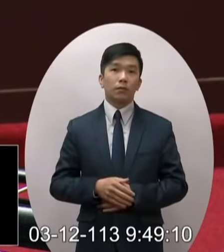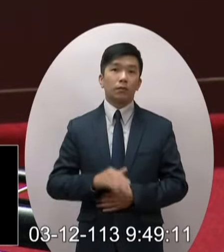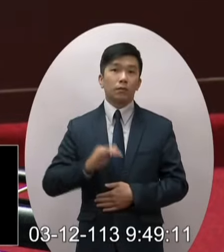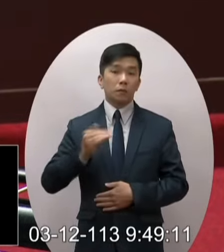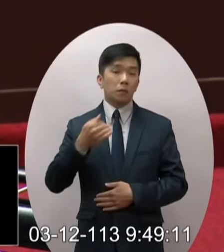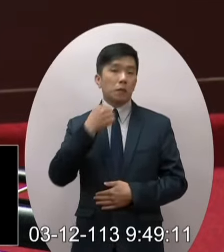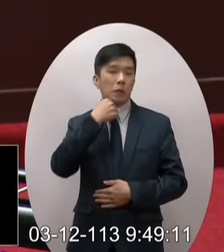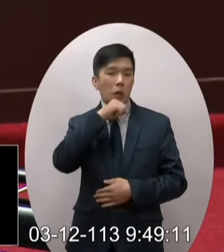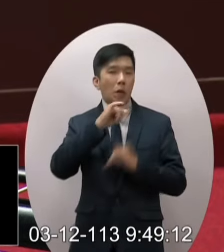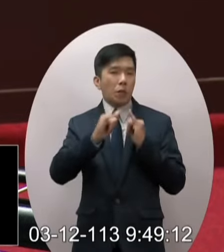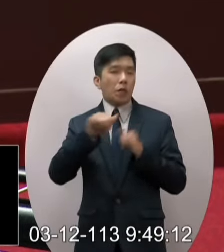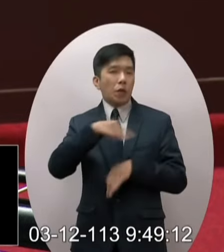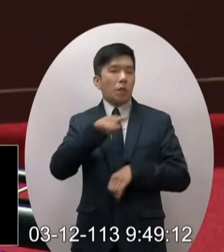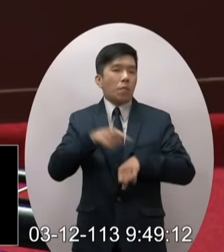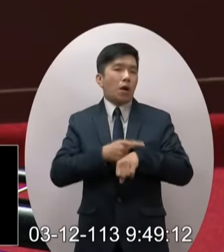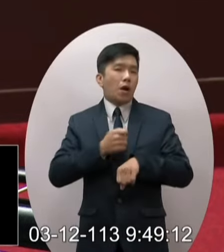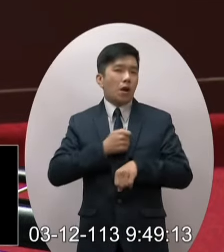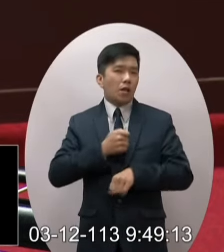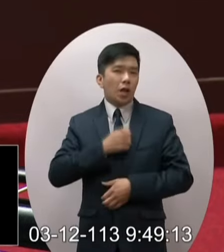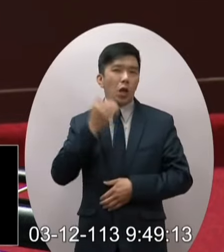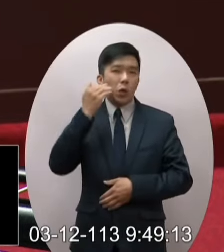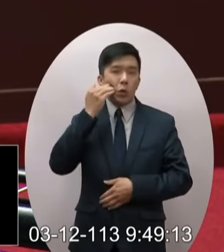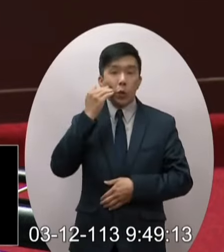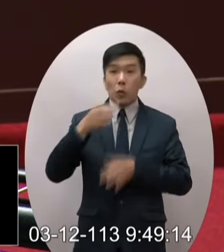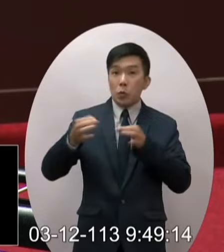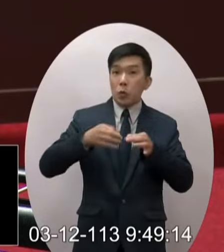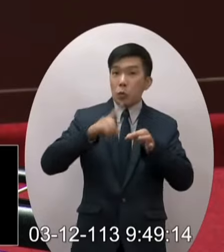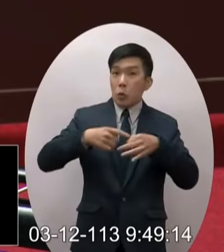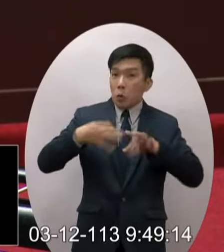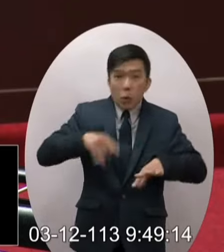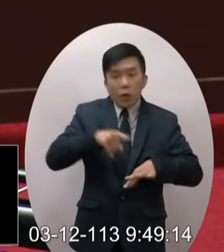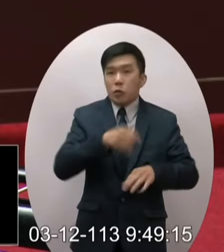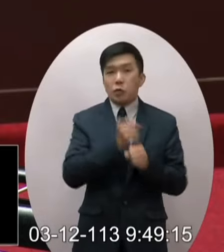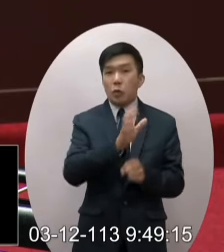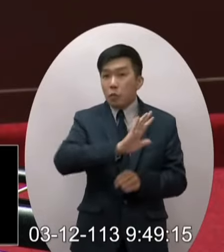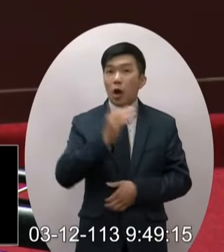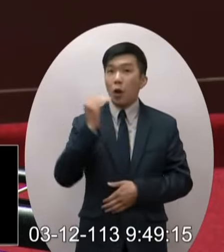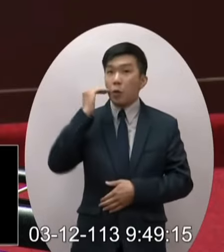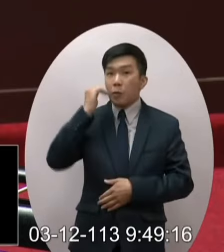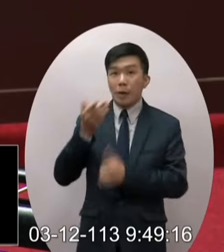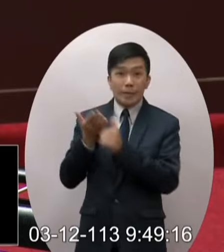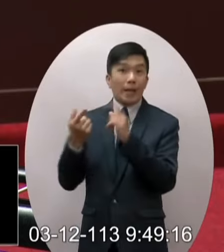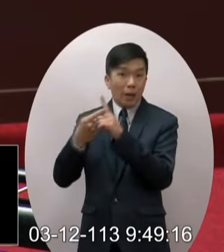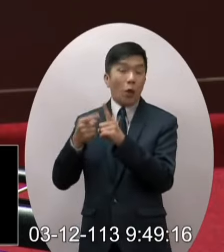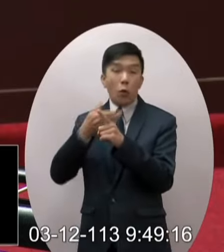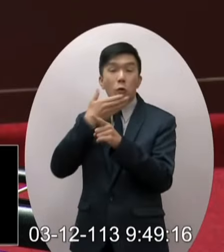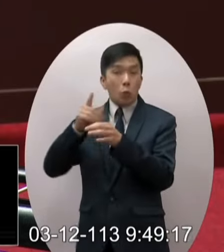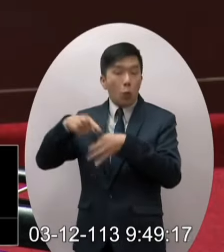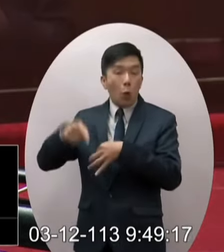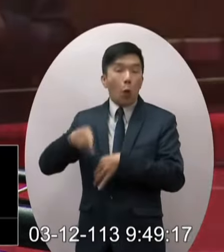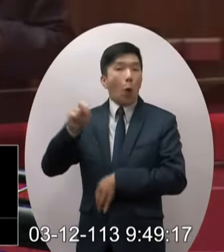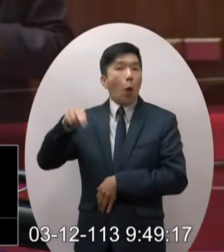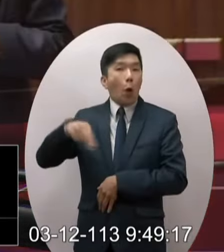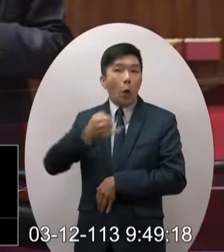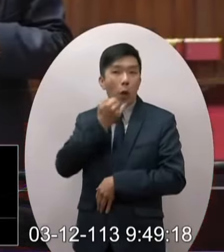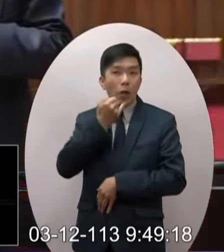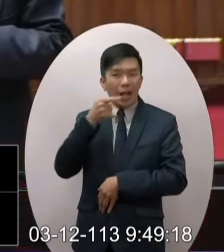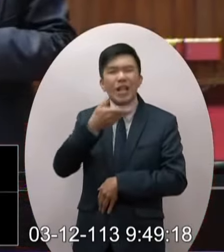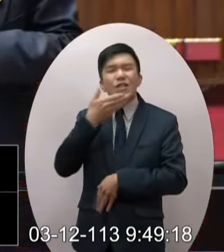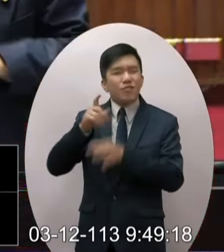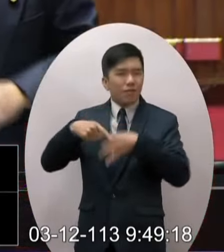咱台湾人讲的，了钱的生意无人做，抬头的生意有人做。 无唔对， 有薄利